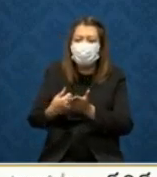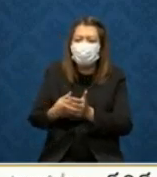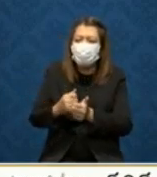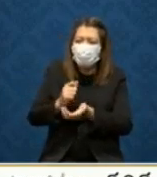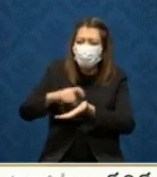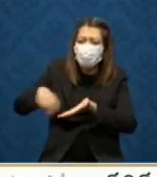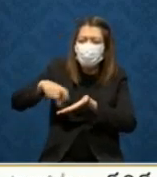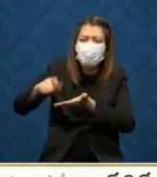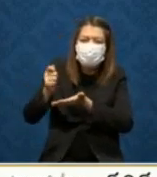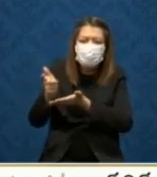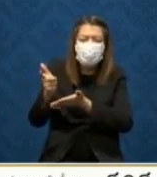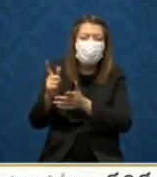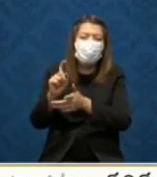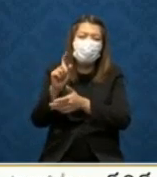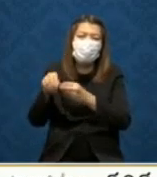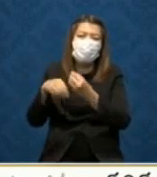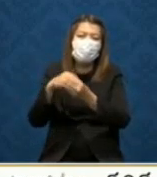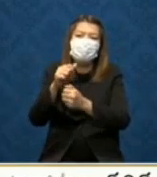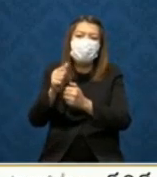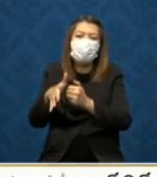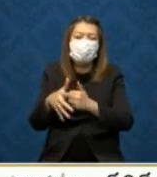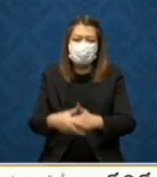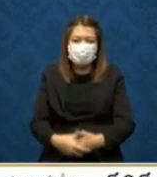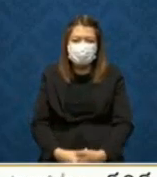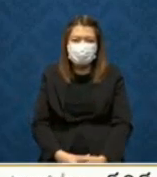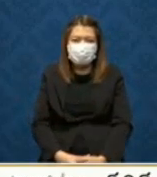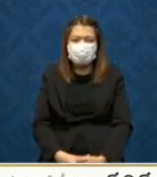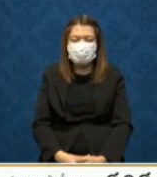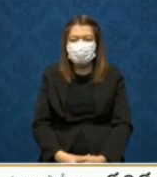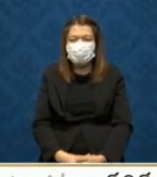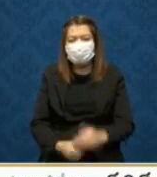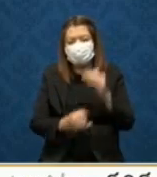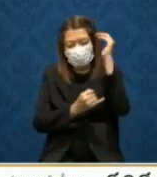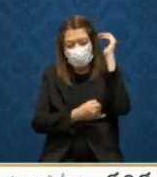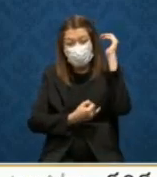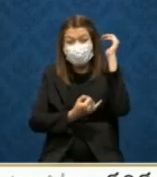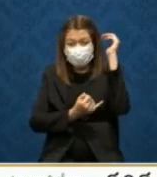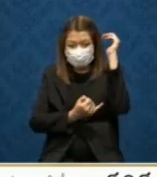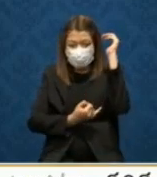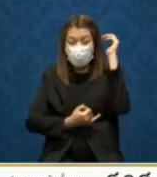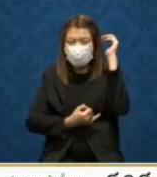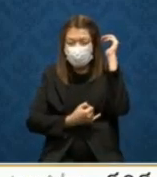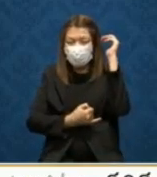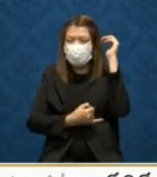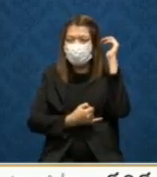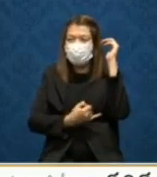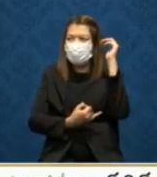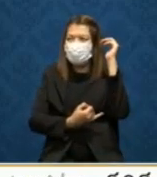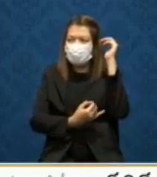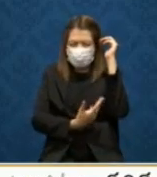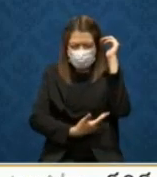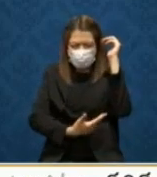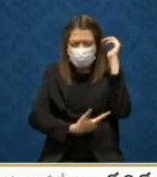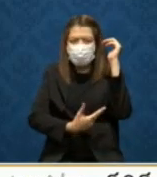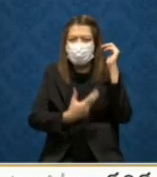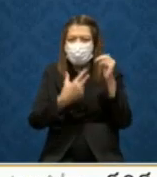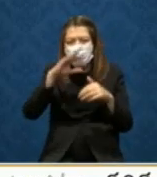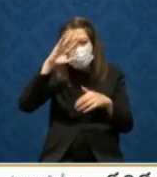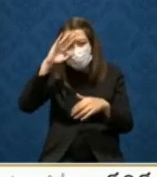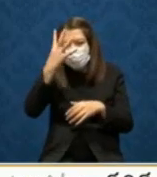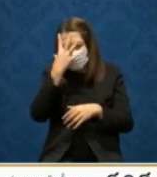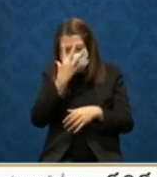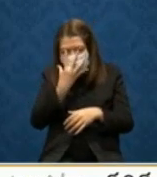ทันวันนี้เด็ก 3จังหวัดที่น่าเป็นห่วงที่สุดคือเป็นโรคซึมเศร้าครับท่านถ้าท่านดูในทีวี